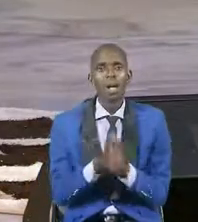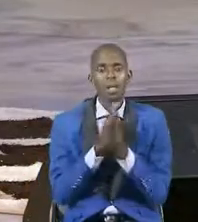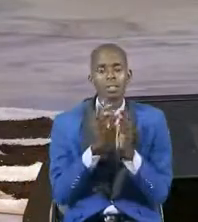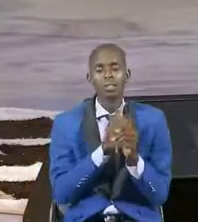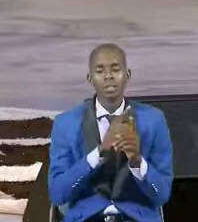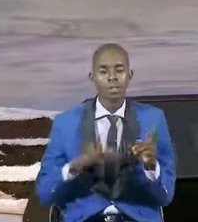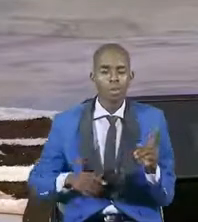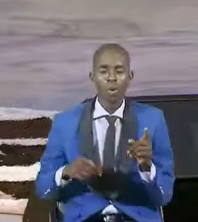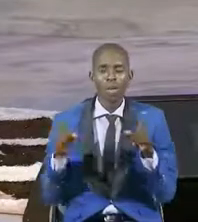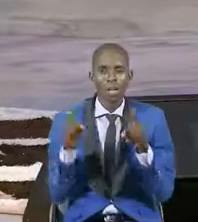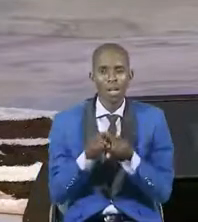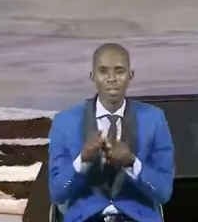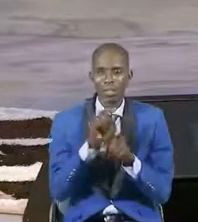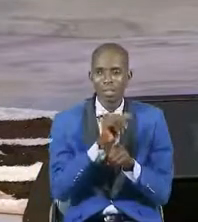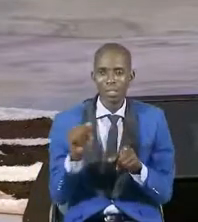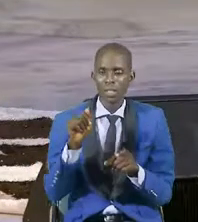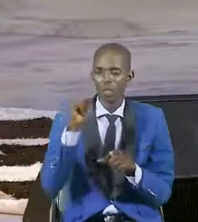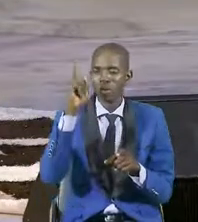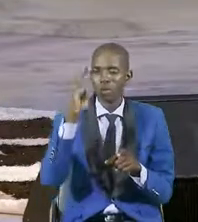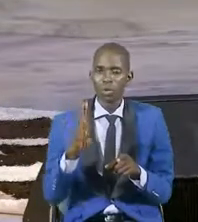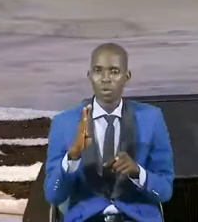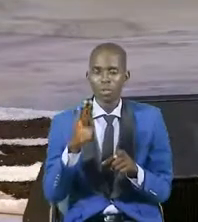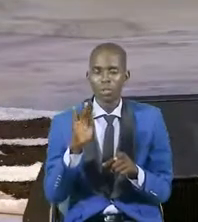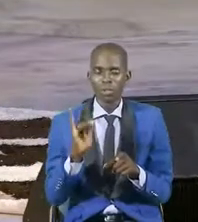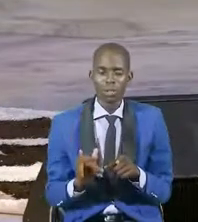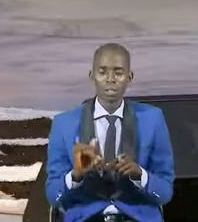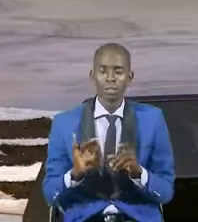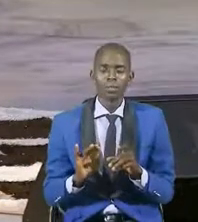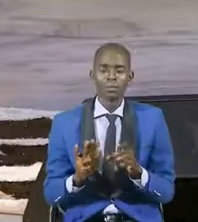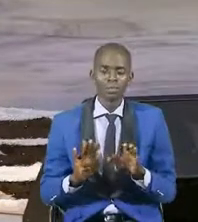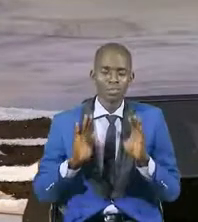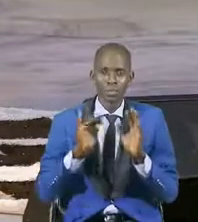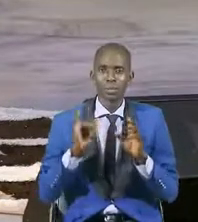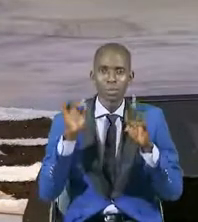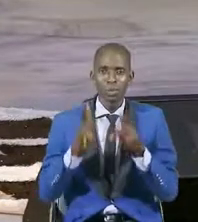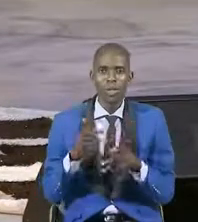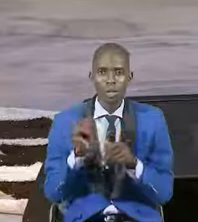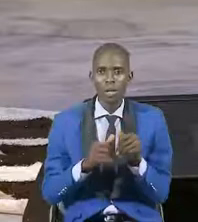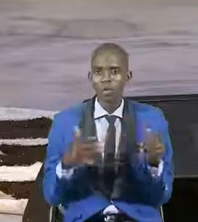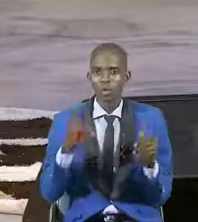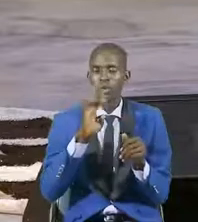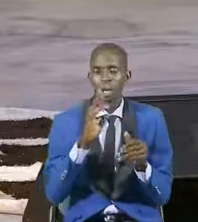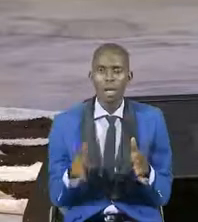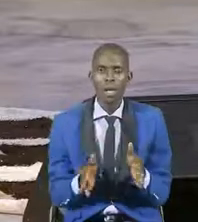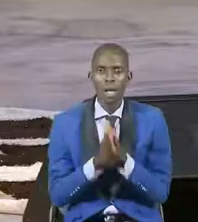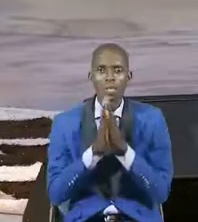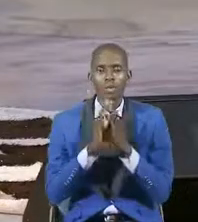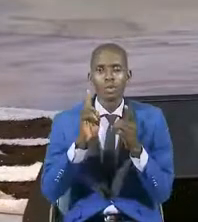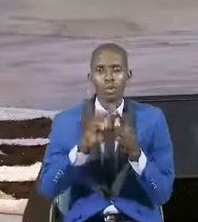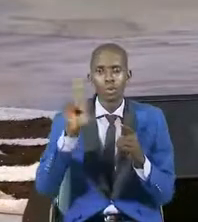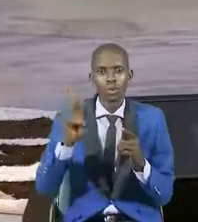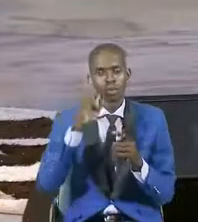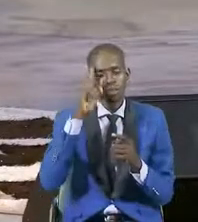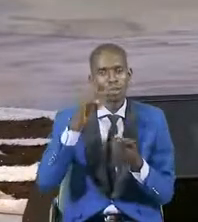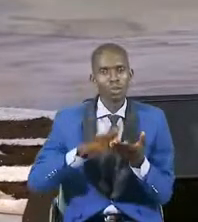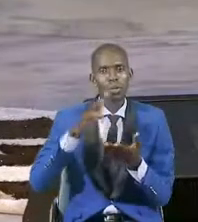au Seigneur, comme une personne pieuse, tout ce que vous demandez à utiliser pour la gloire